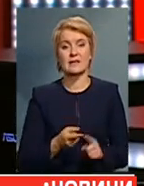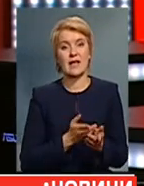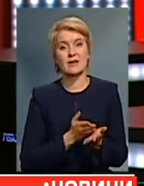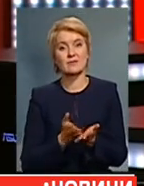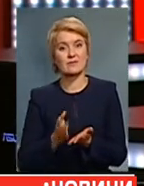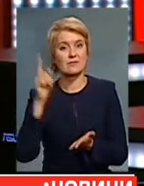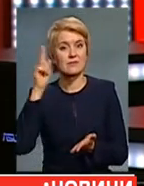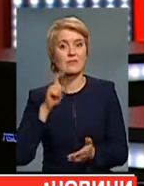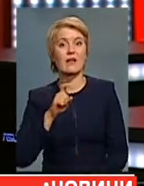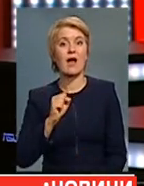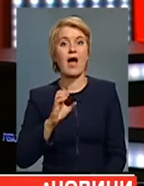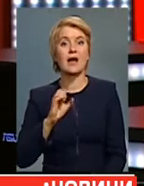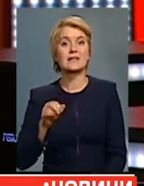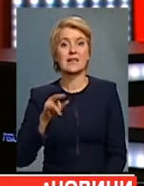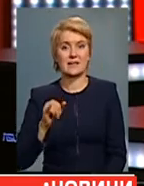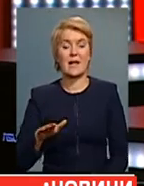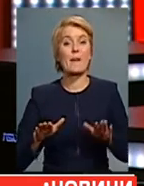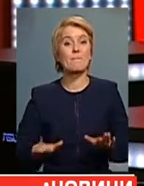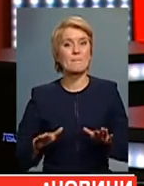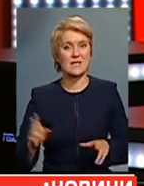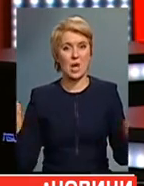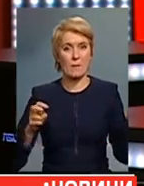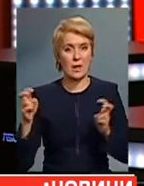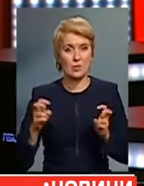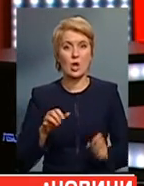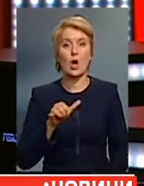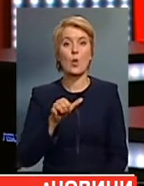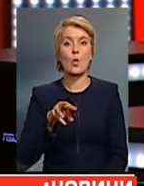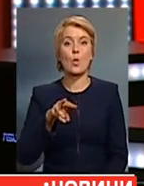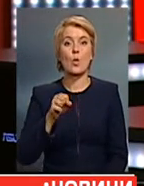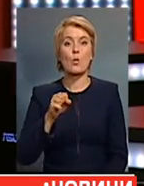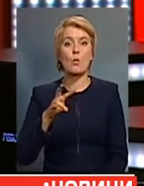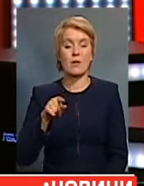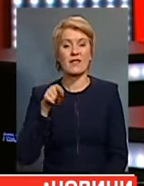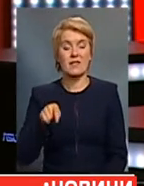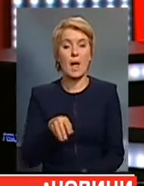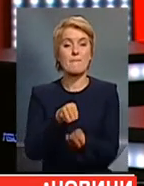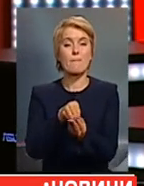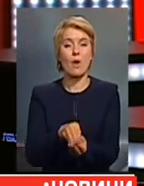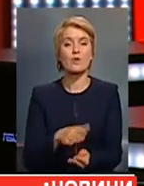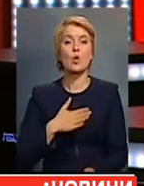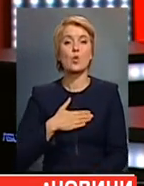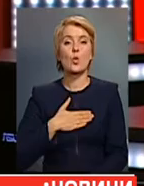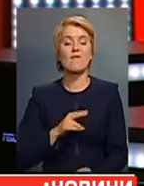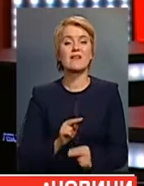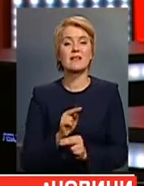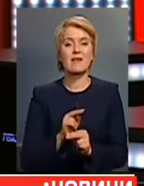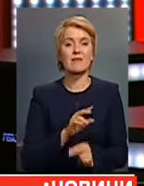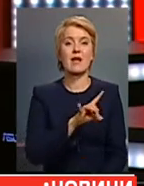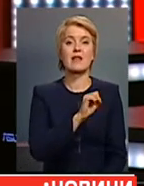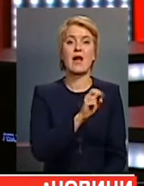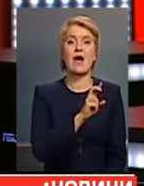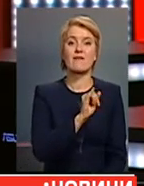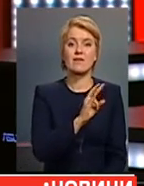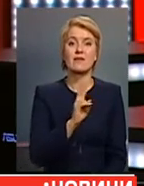хасиди. Їхнім традиційним місцем паломництва є місто Умань у Черкаській області, де похований духовний наставник усіх хасидів – рабин Нахман.